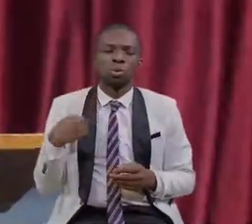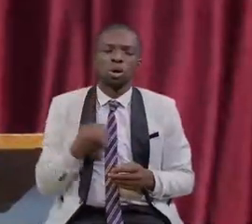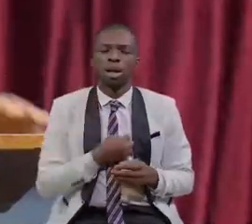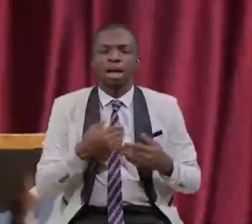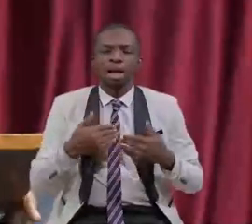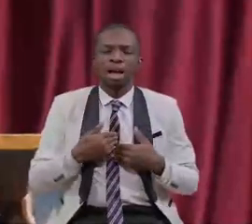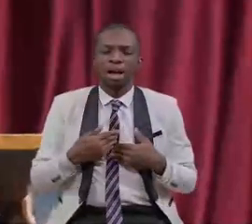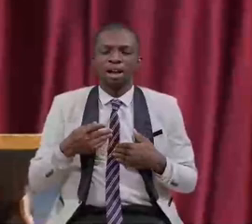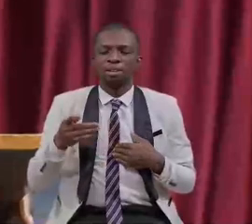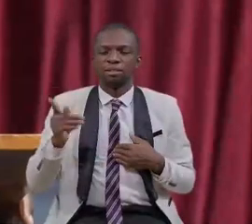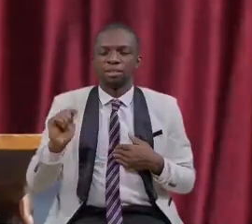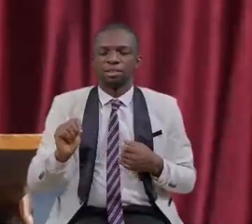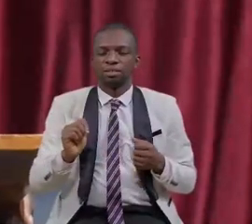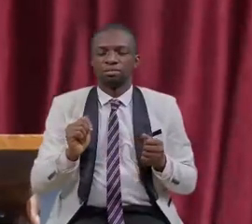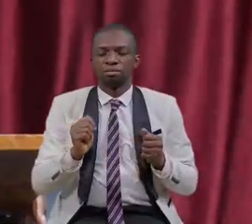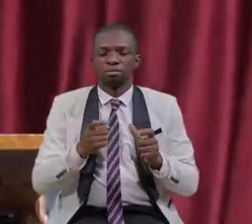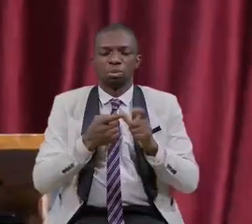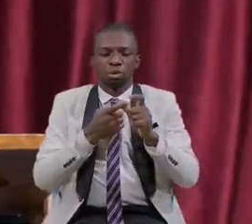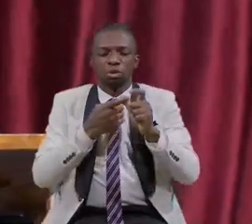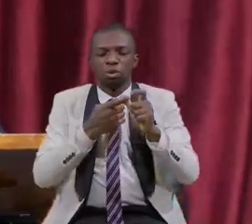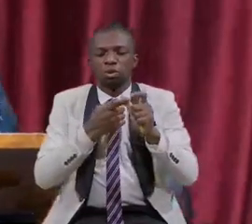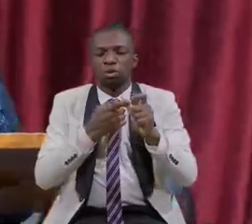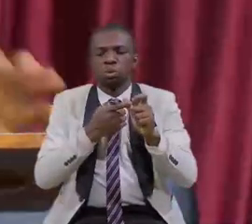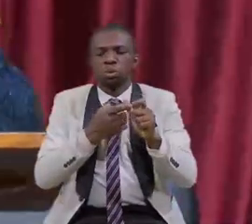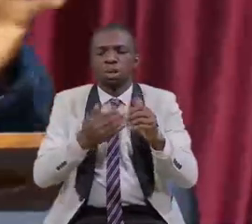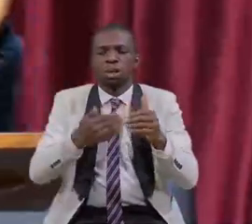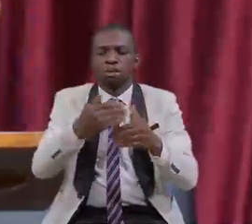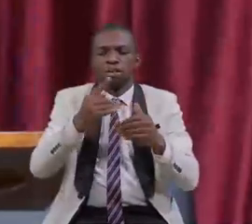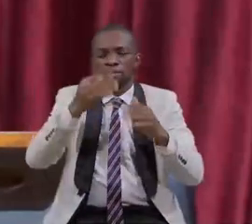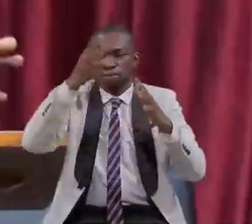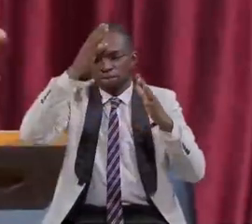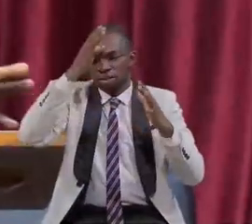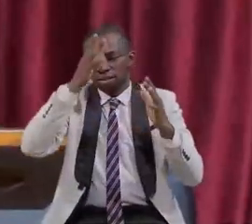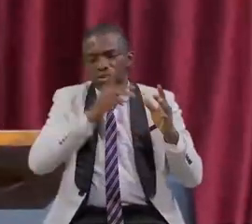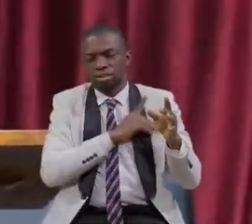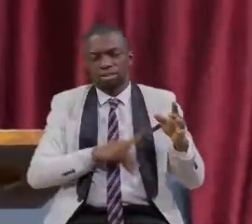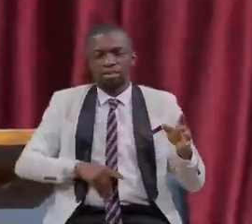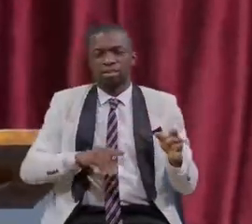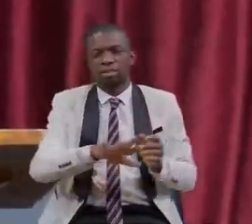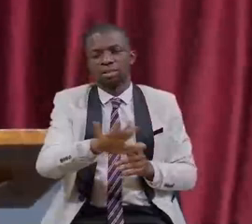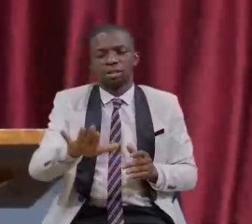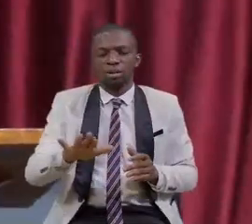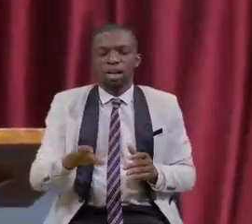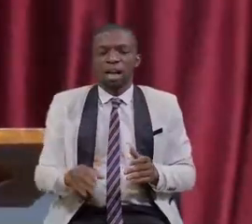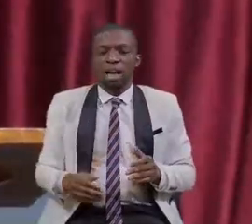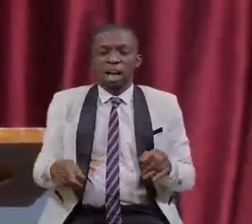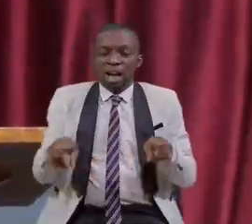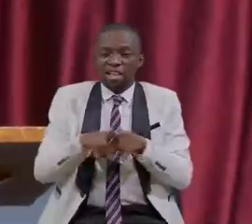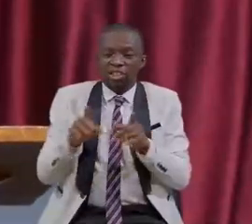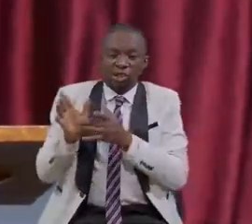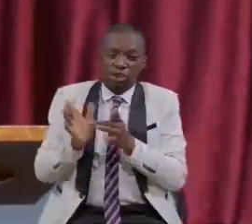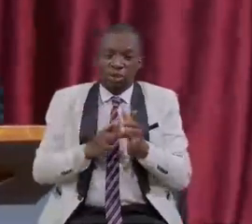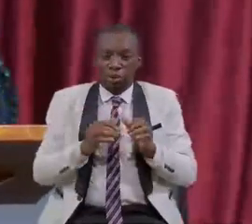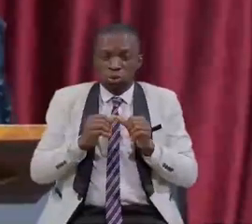Donc à la poursuite du royaume du Père. Comme il continue de nous enseigner